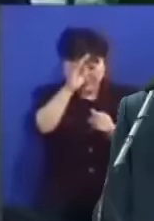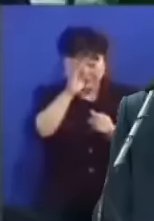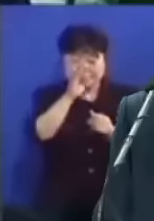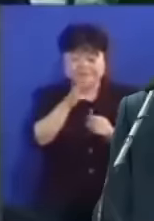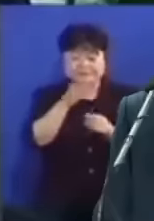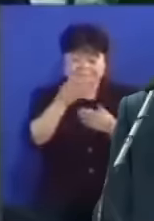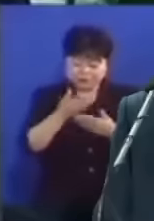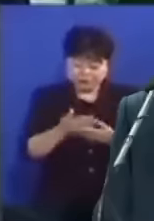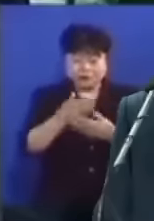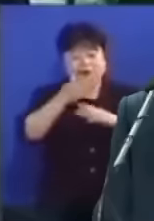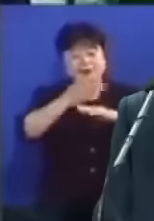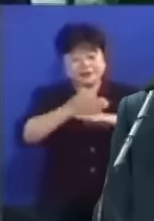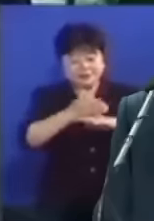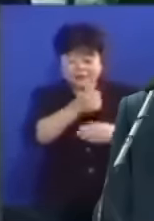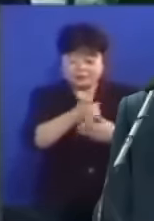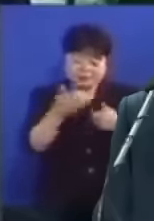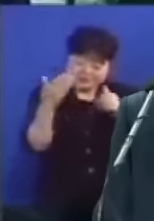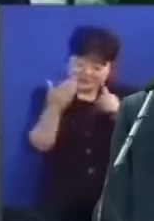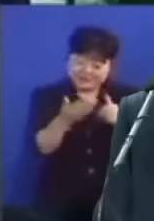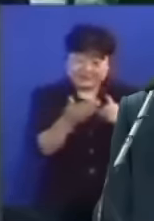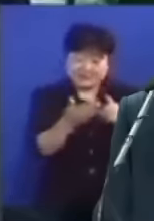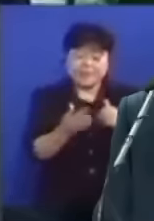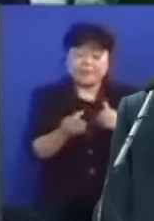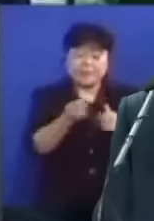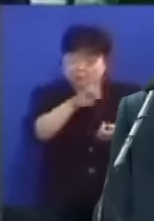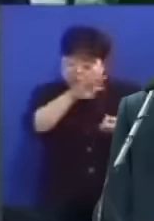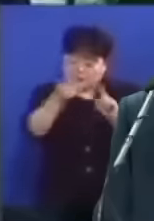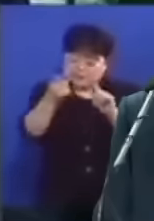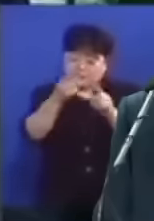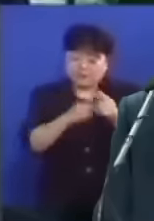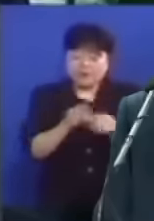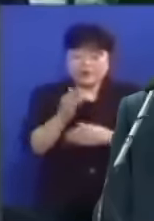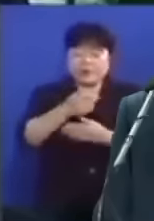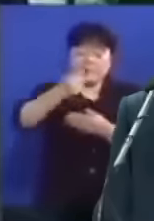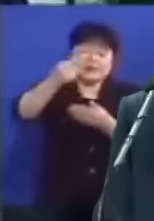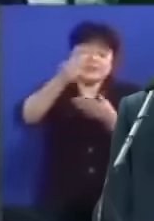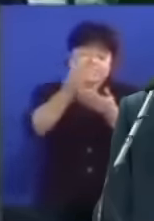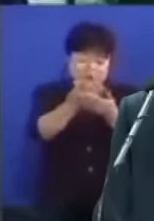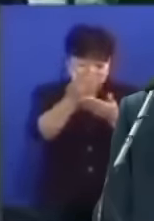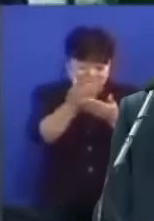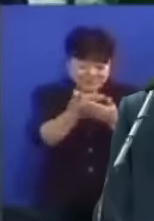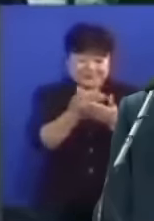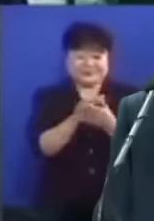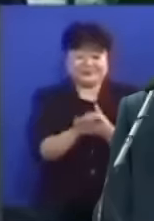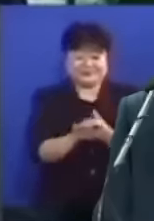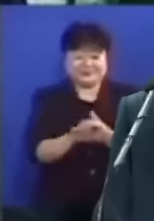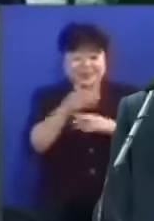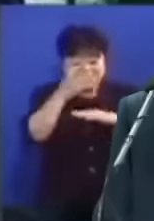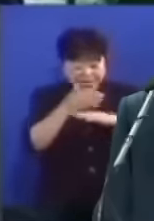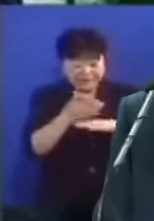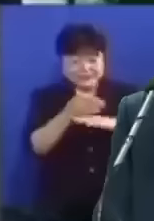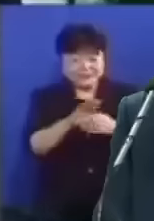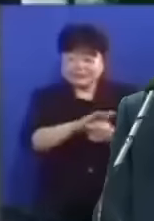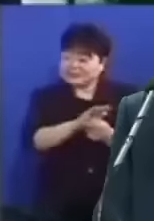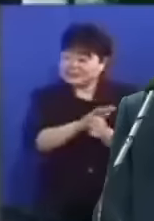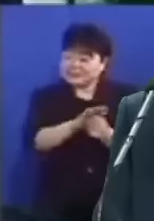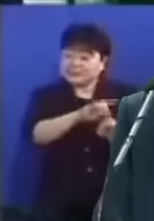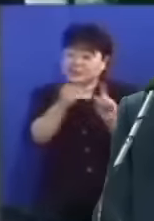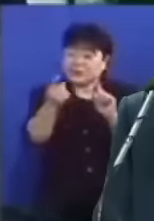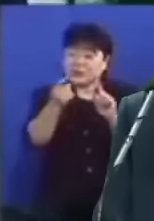병들었음을 감사합니다. 주님께서 빨리 고치셔서 더 영광받으소서. 그러면 감사가 바로